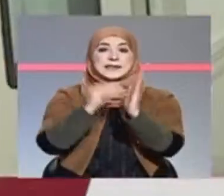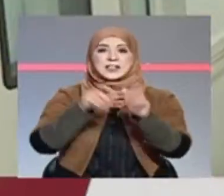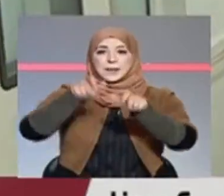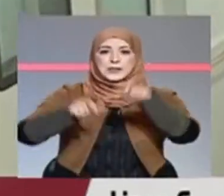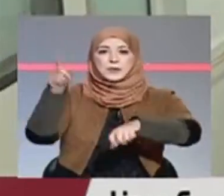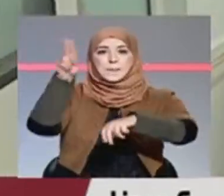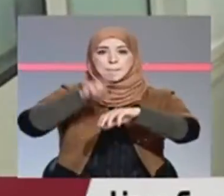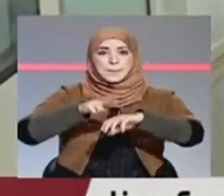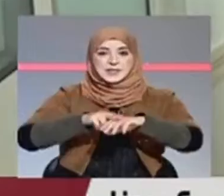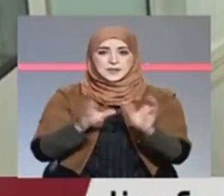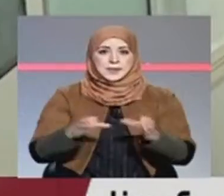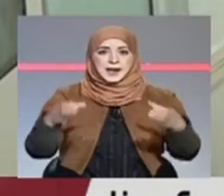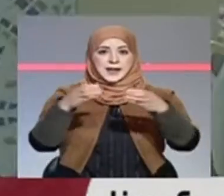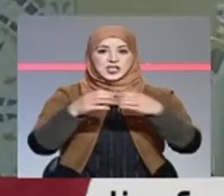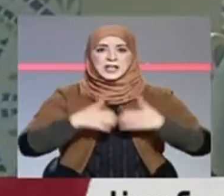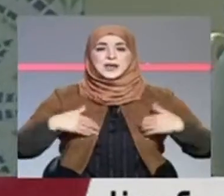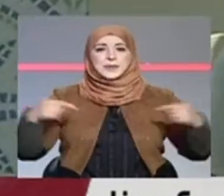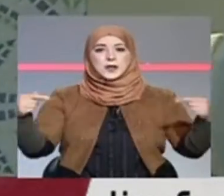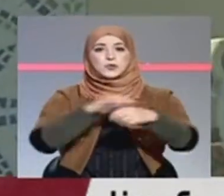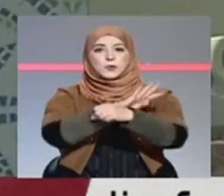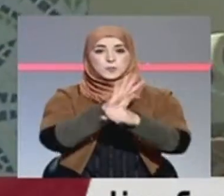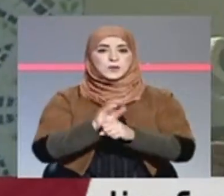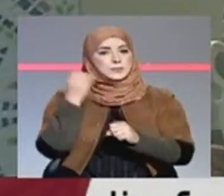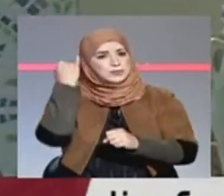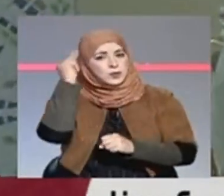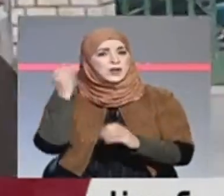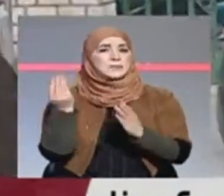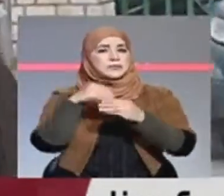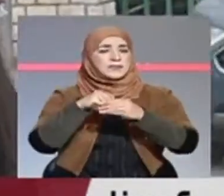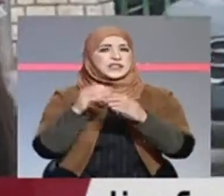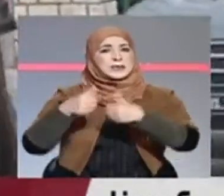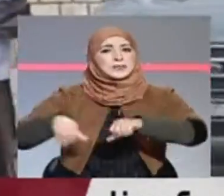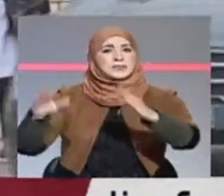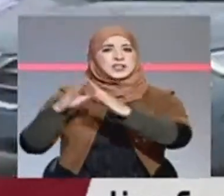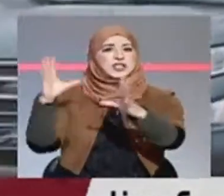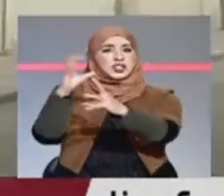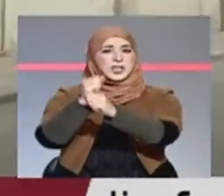الملفات اللجنه العلميه لمكافحه كلنا تقترح اقرار